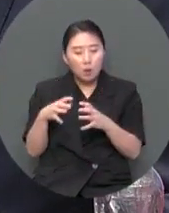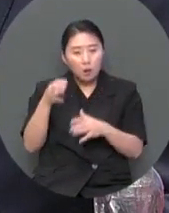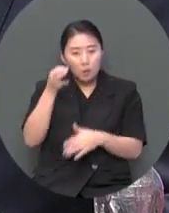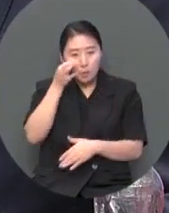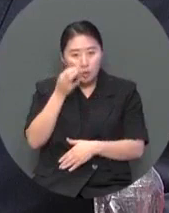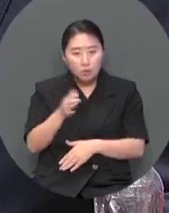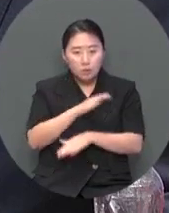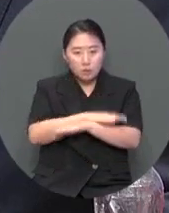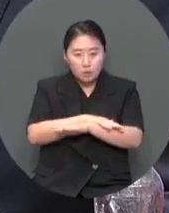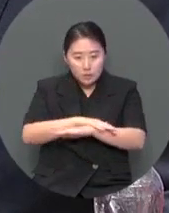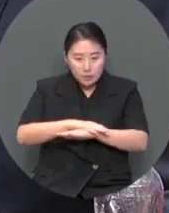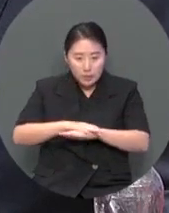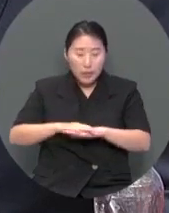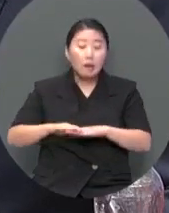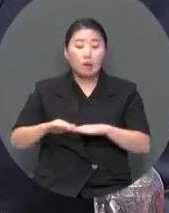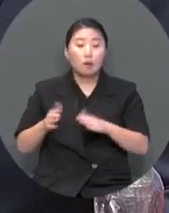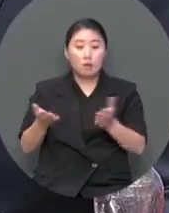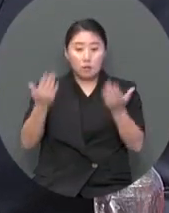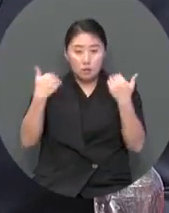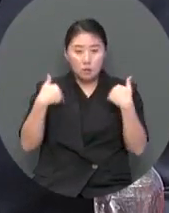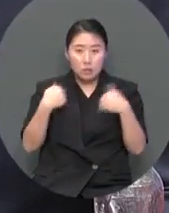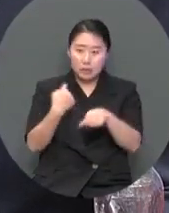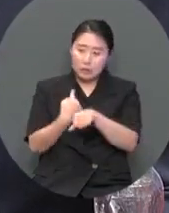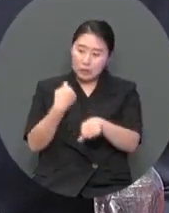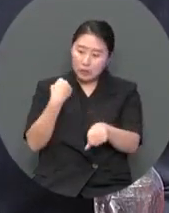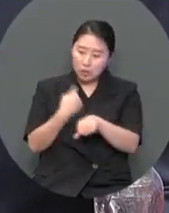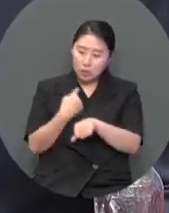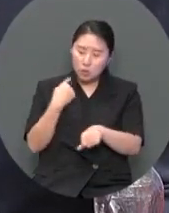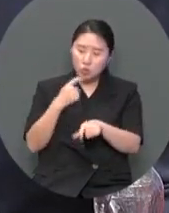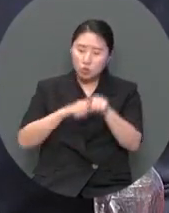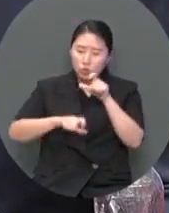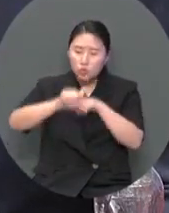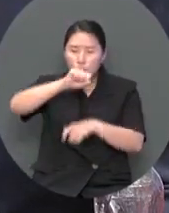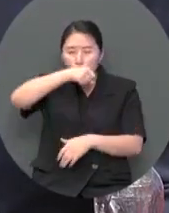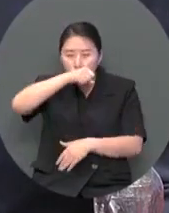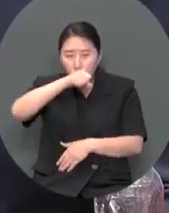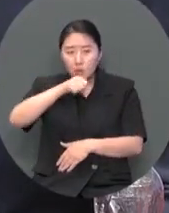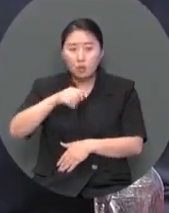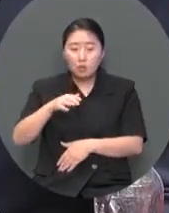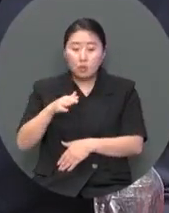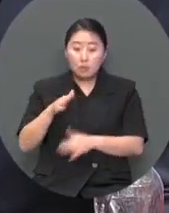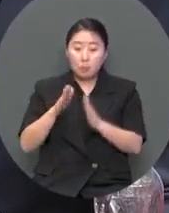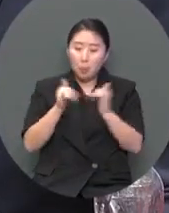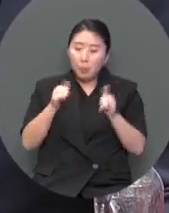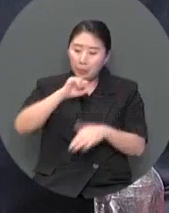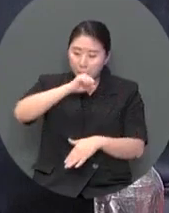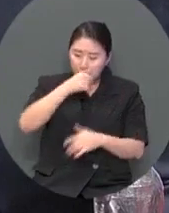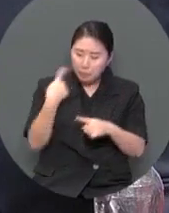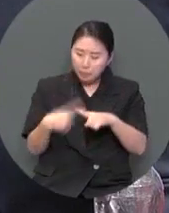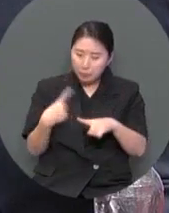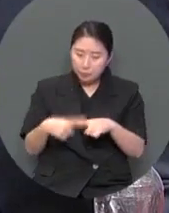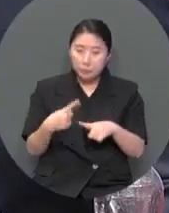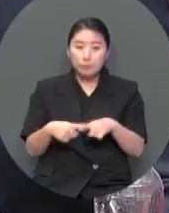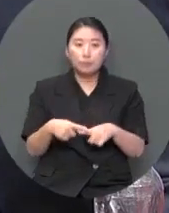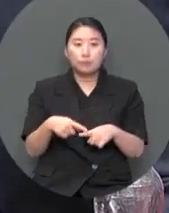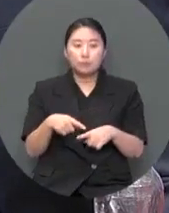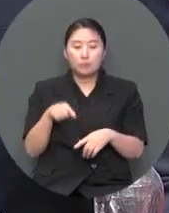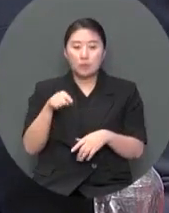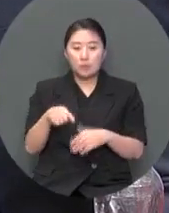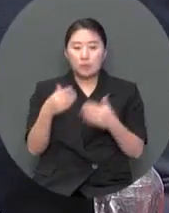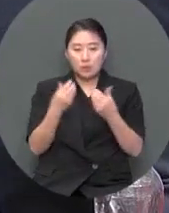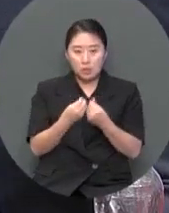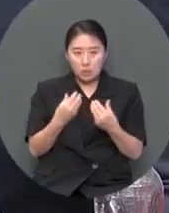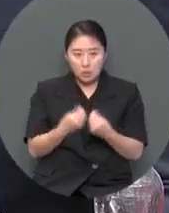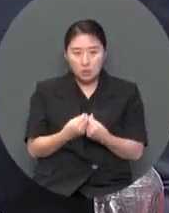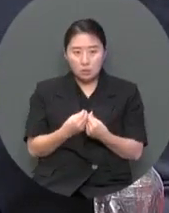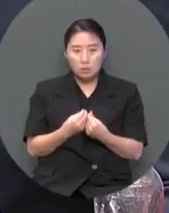보이시고 잘 통과주셨습니다. 작년도에 추경도 그렇고 또 본예산도 그렇고요. 그러한 그